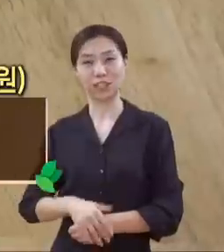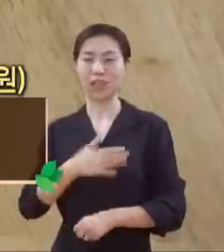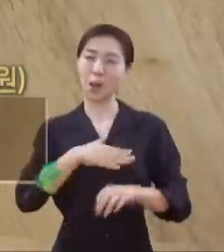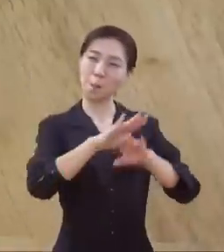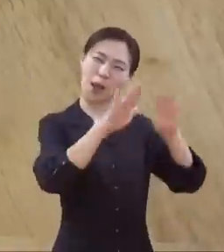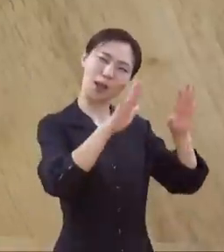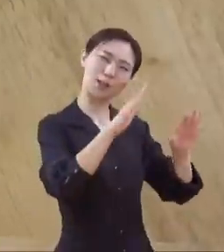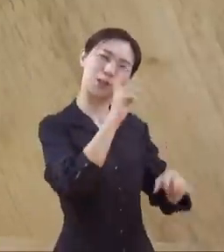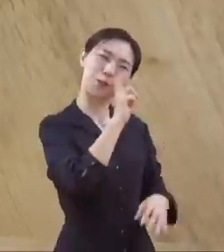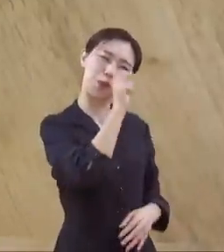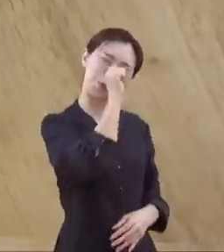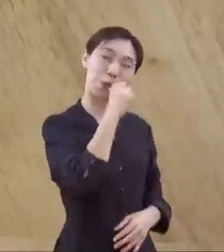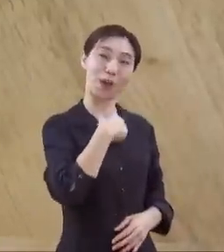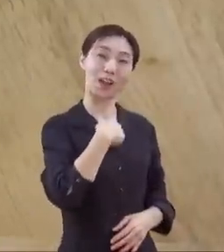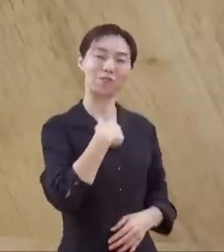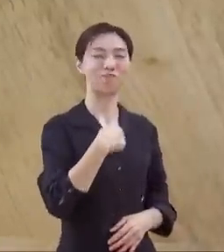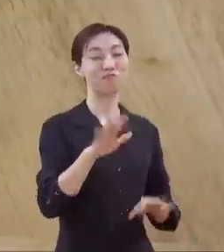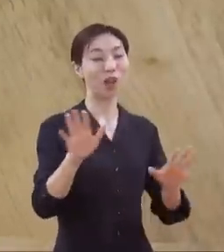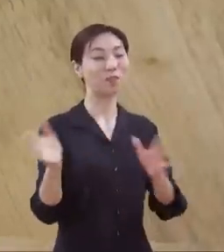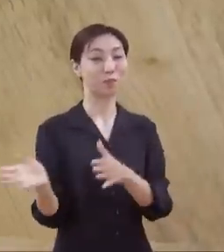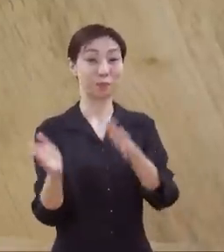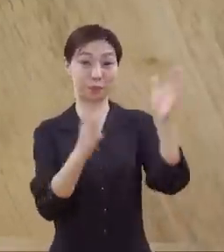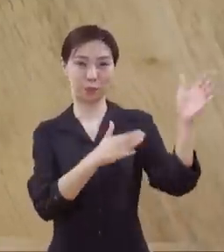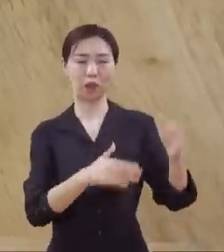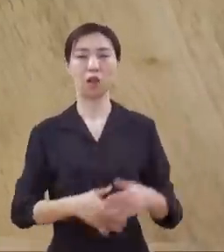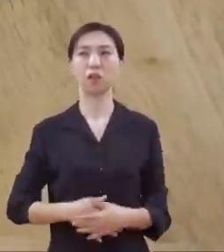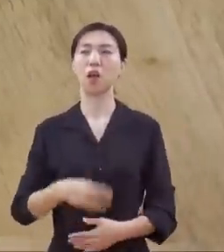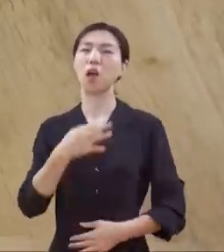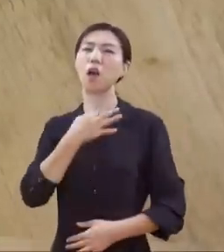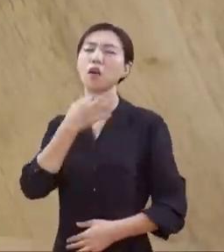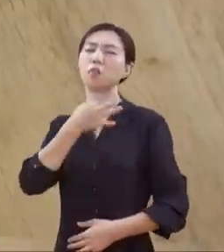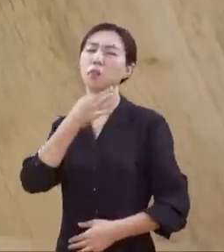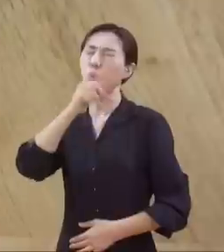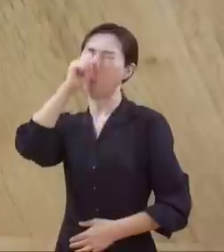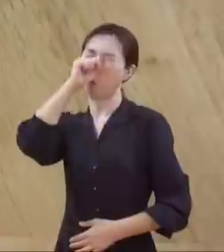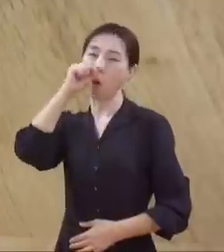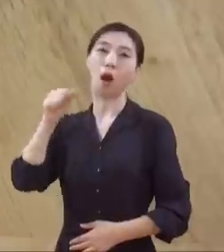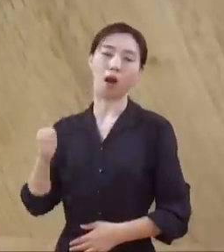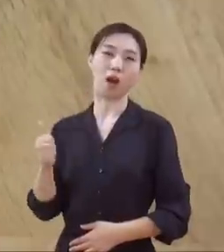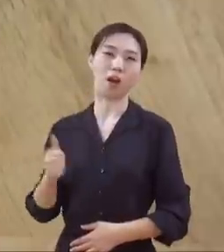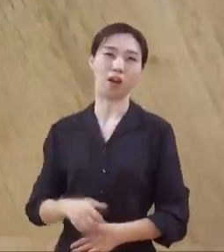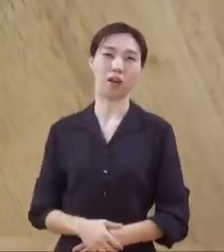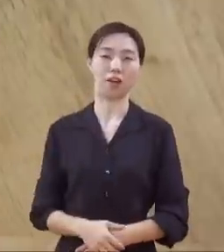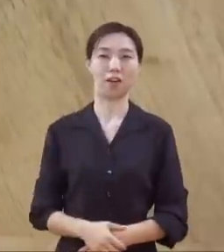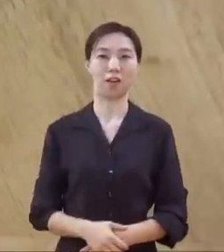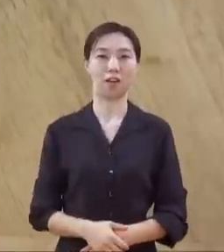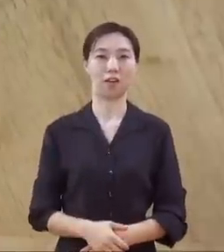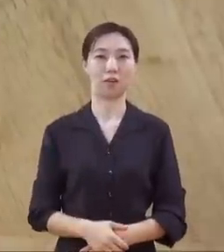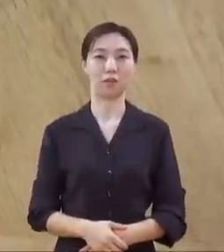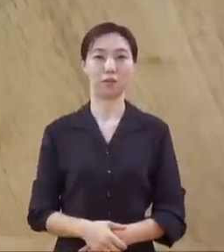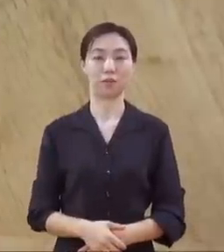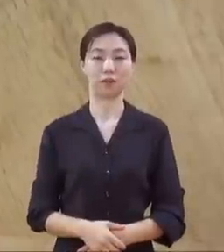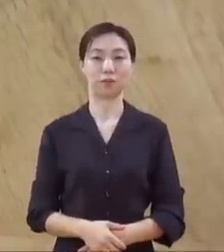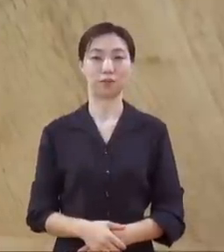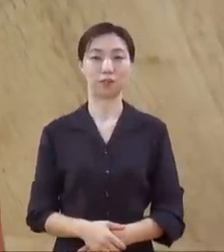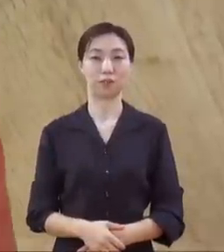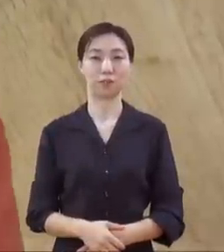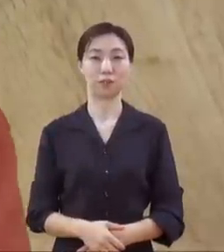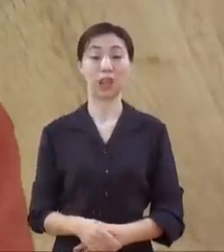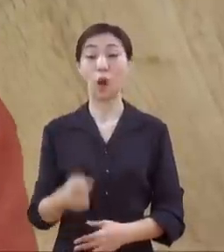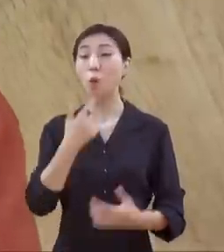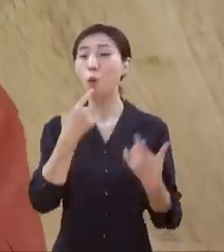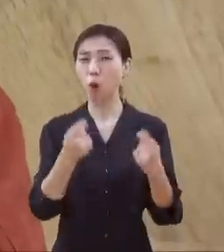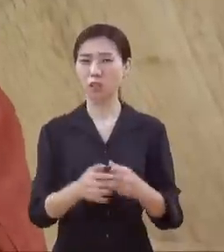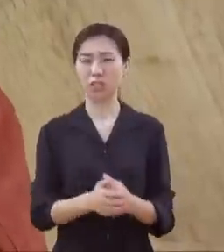그래서 이와 같이 우리가 인생을 살아가면서 부처님의 법을